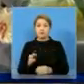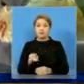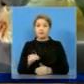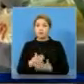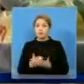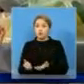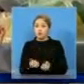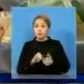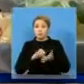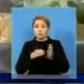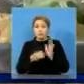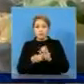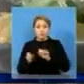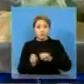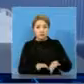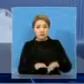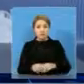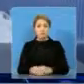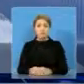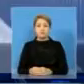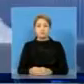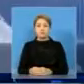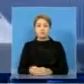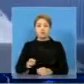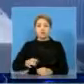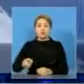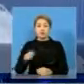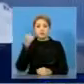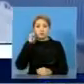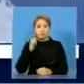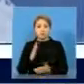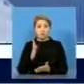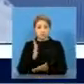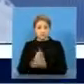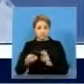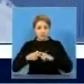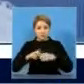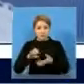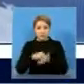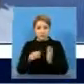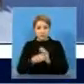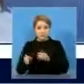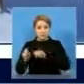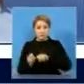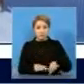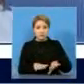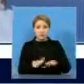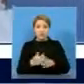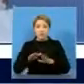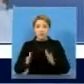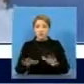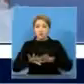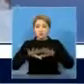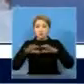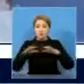даже убрали контейнеры для мусора. На районе Москва есть такая проблема, потому что как контейнеры убрали, и вот эти кучи, то есть